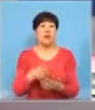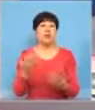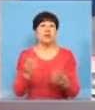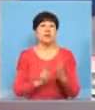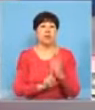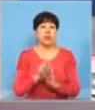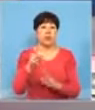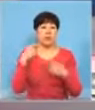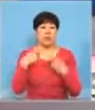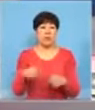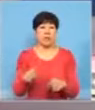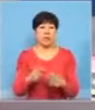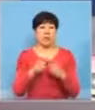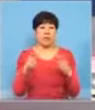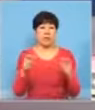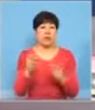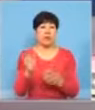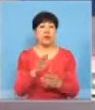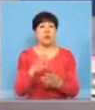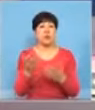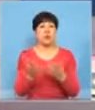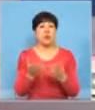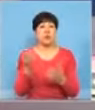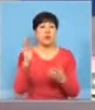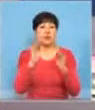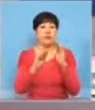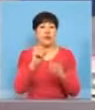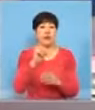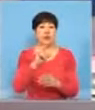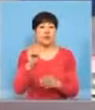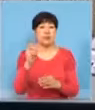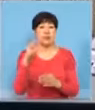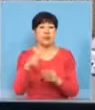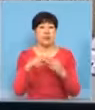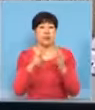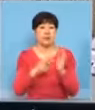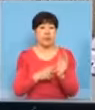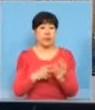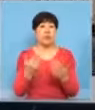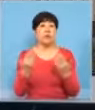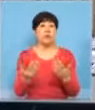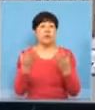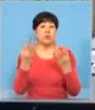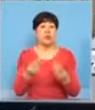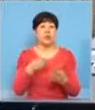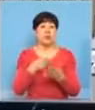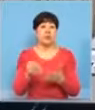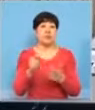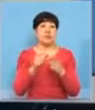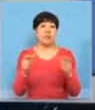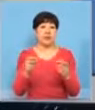стартует продажа билетов на международную специализированную выставку «Экспо-2017». С сегодняшнего дня приобрести билеты